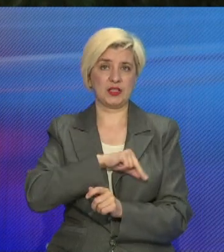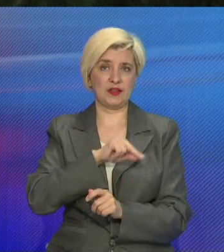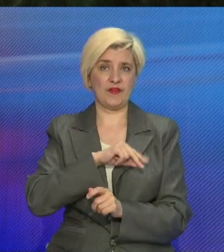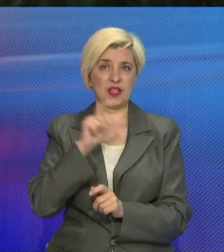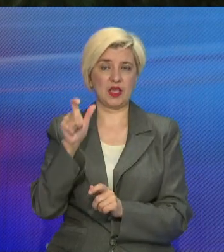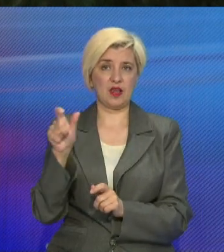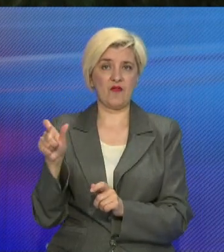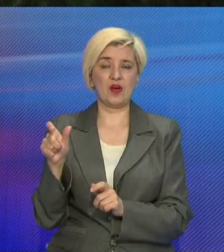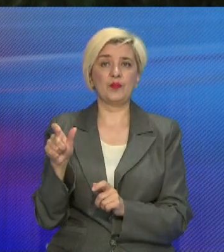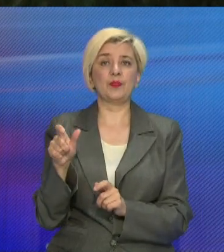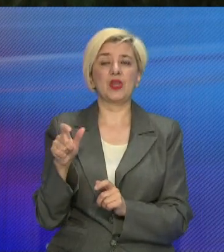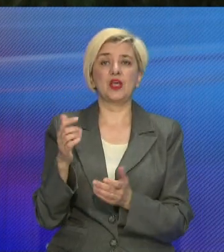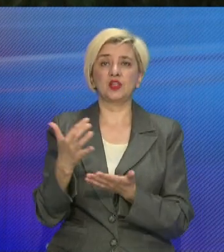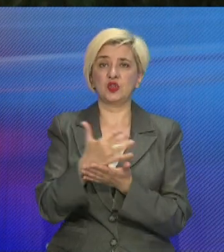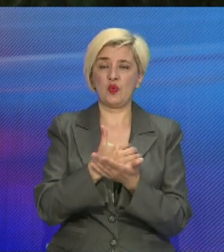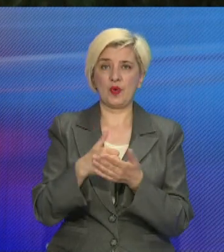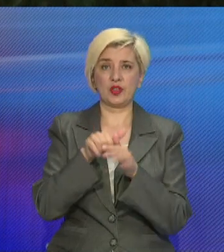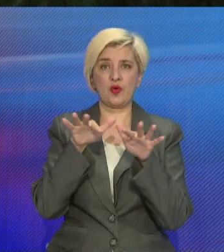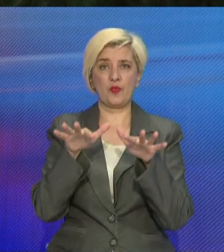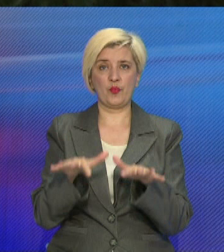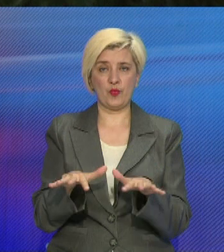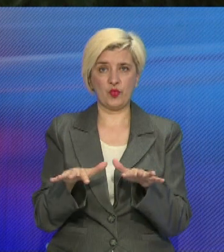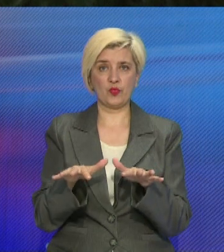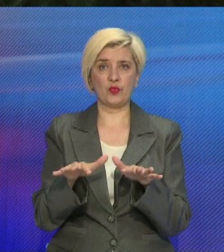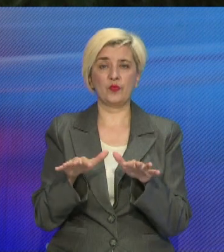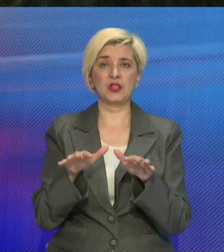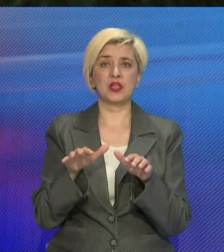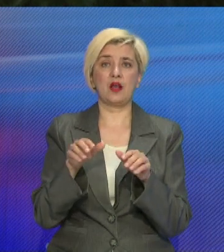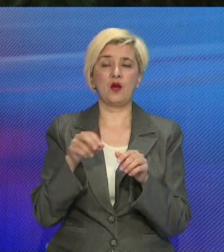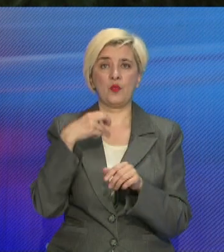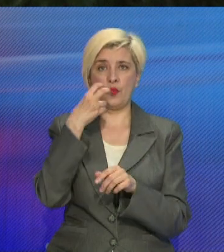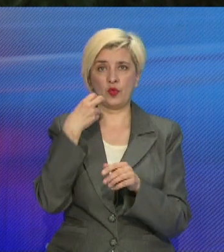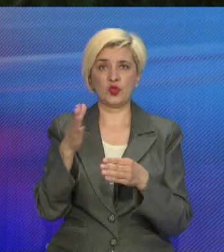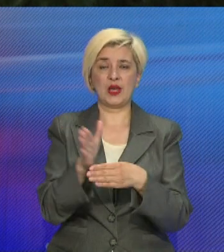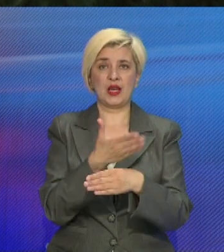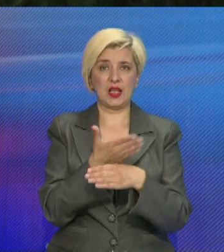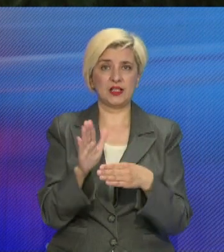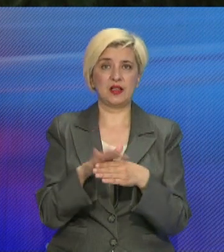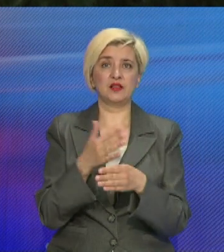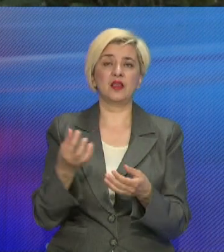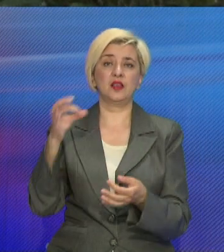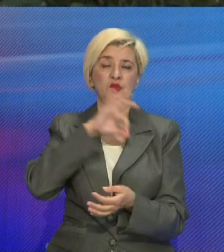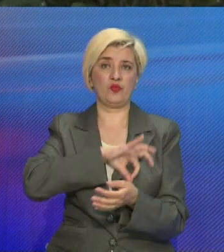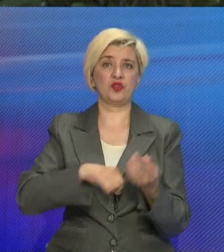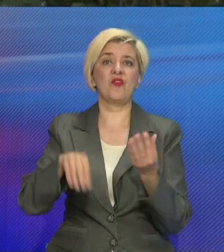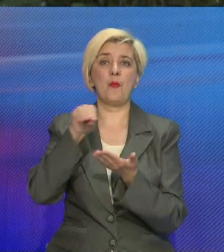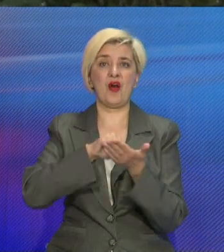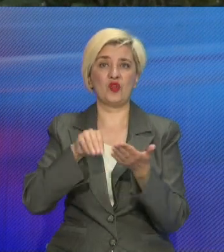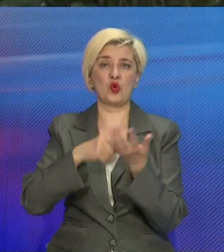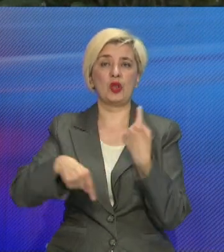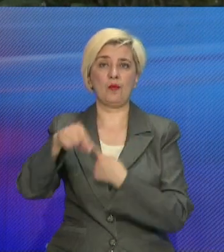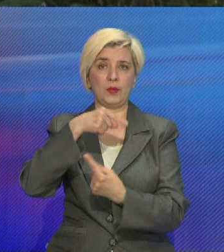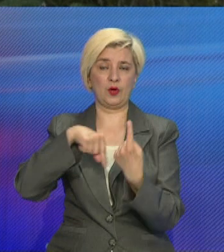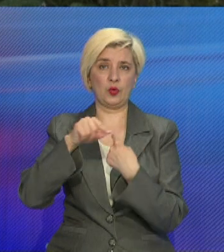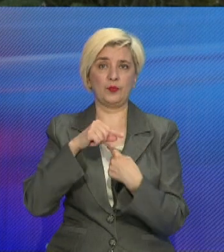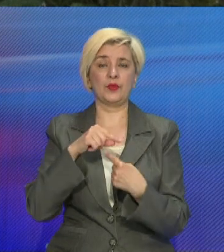это а. собрать мусор в местах санкционированного размещения, б. разделить мусор и вовлечь его в повторный оборот. В решении мероприятий по